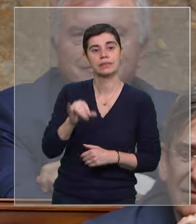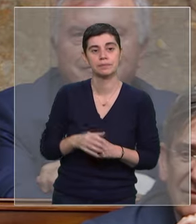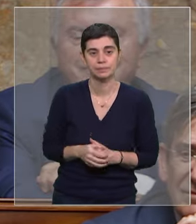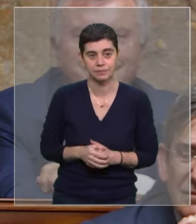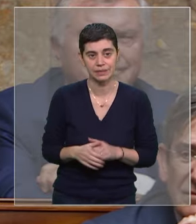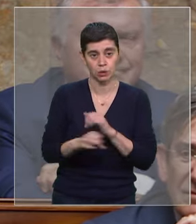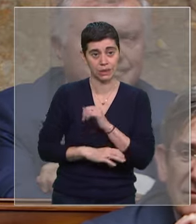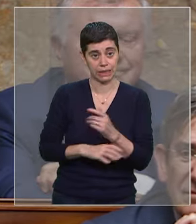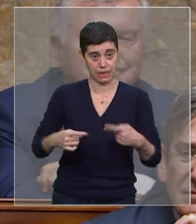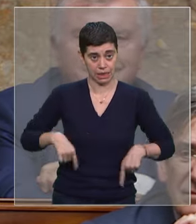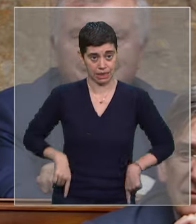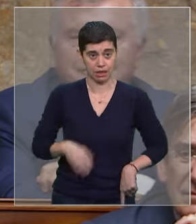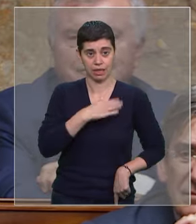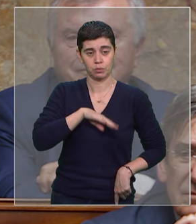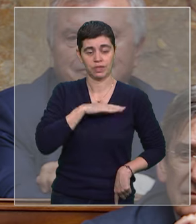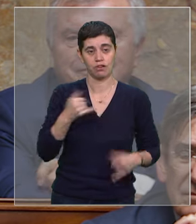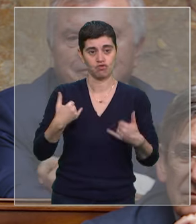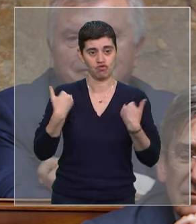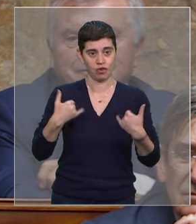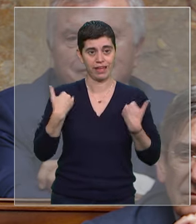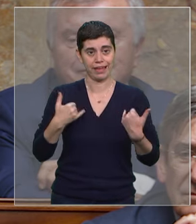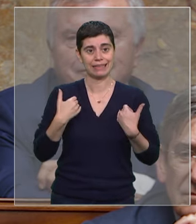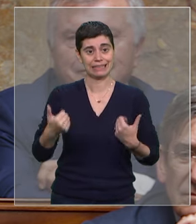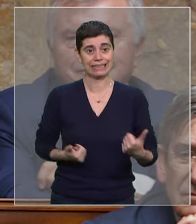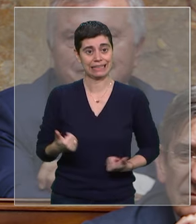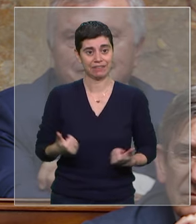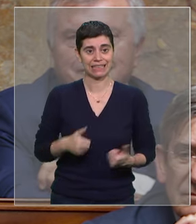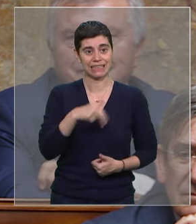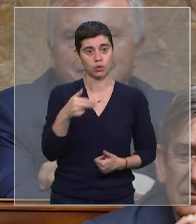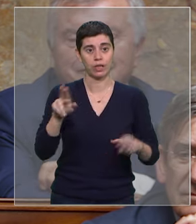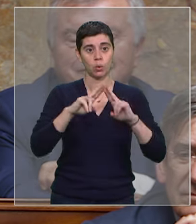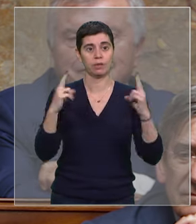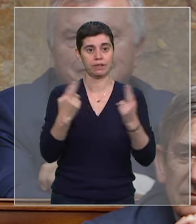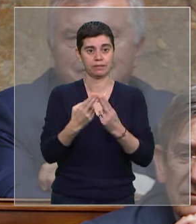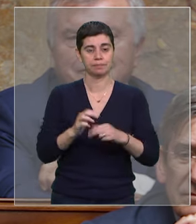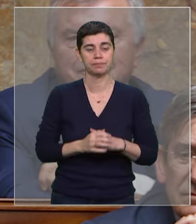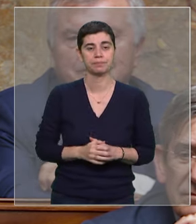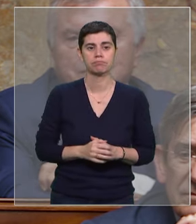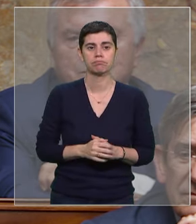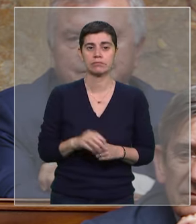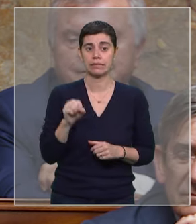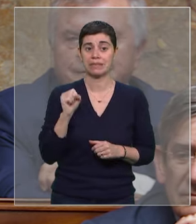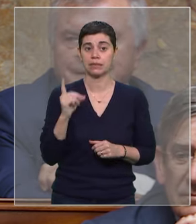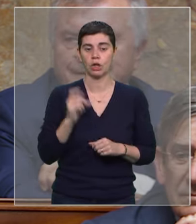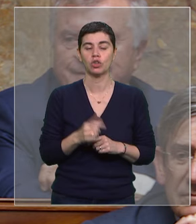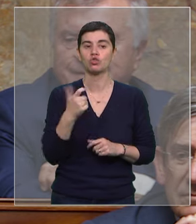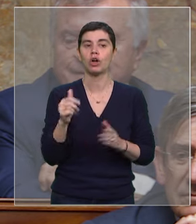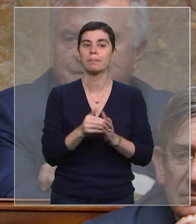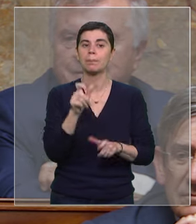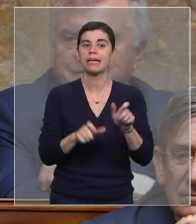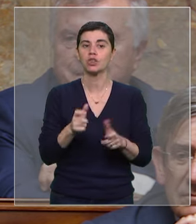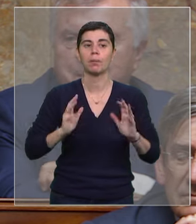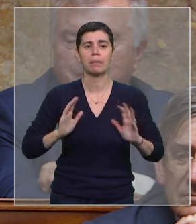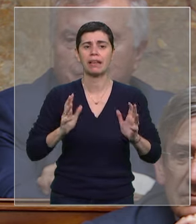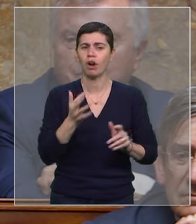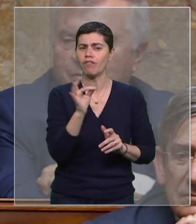Thévenot, secrétaire d'État chargée de la jeunesse et du service national universel. Ce week-end, plus de 200 000 bénévoles, partout